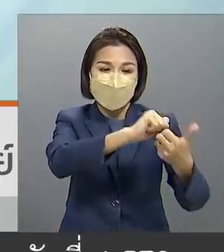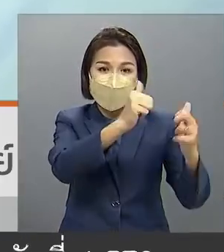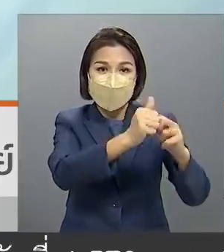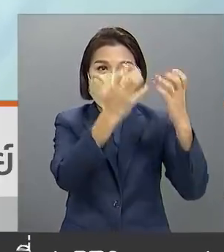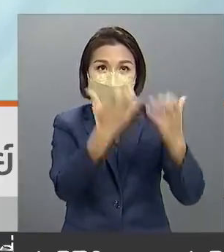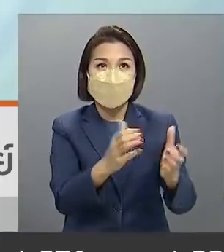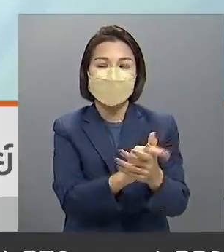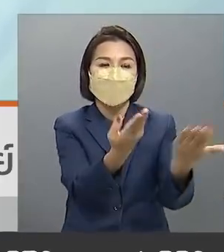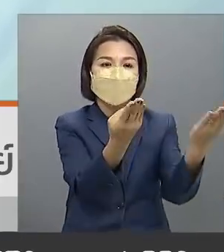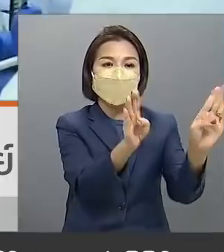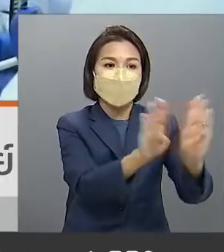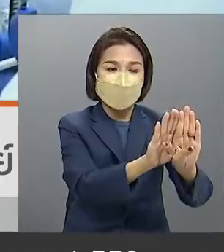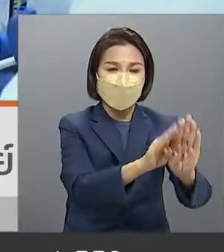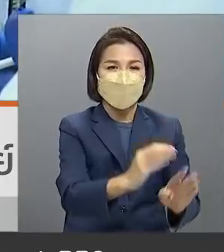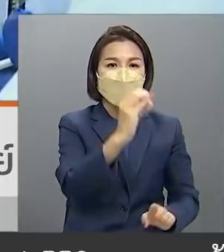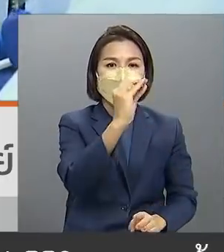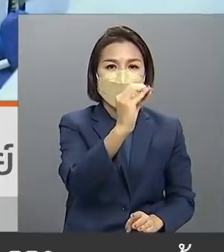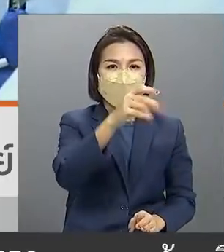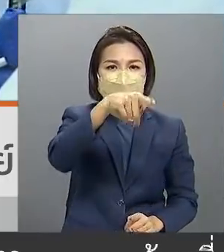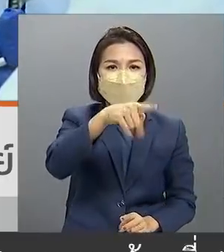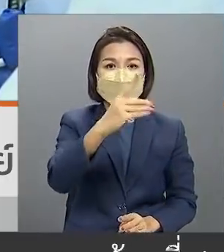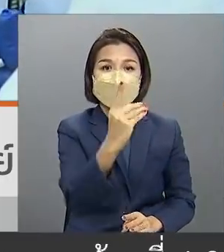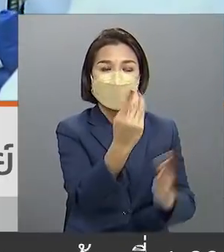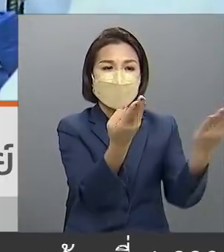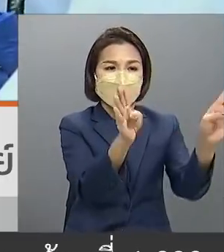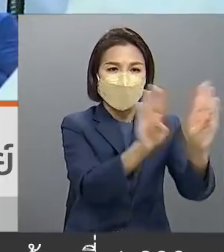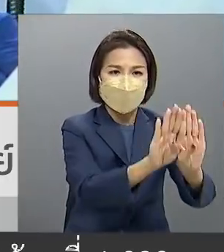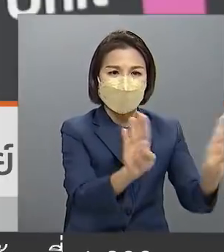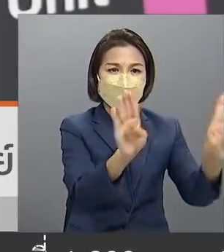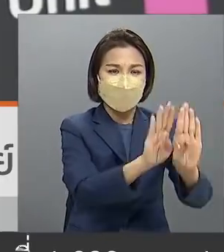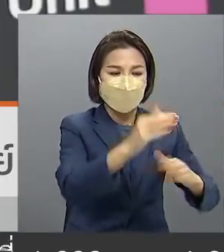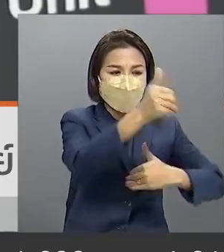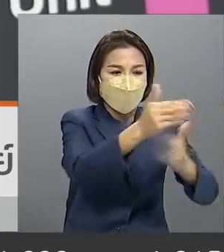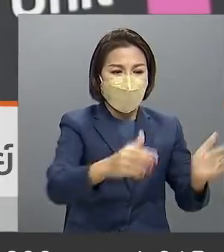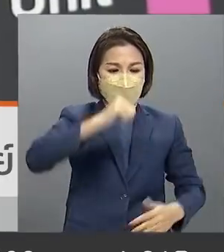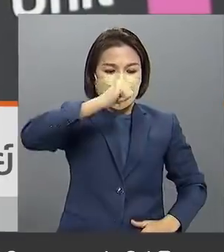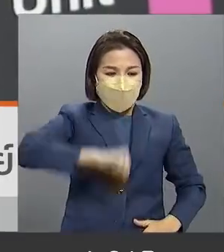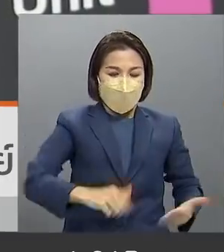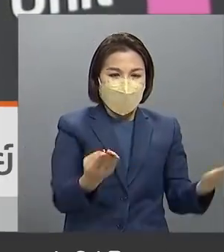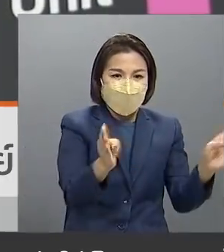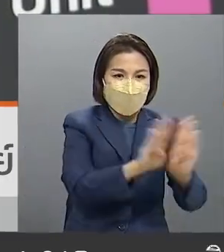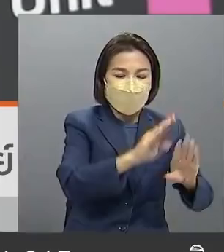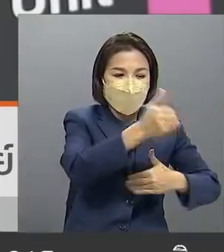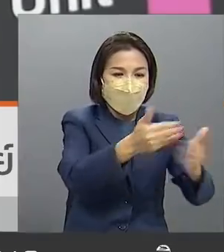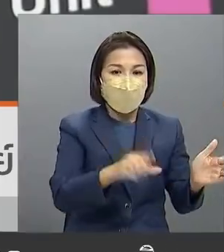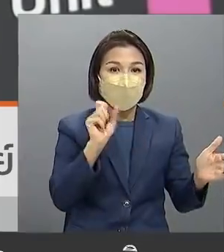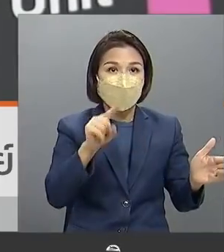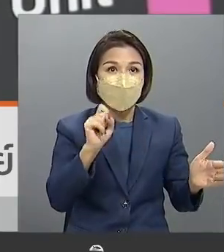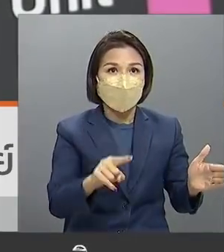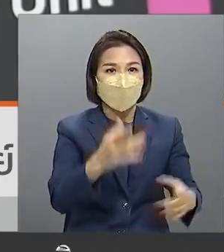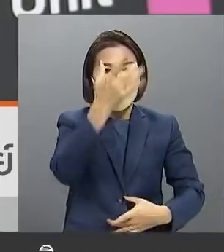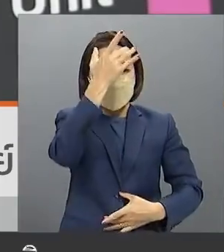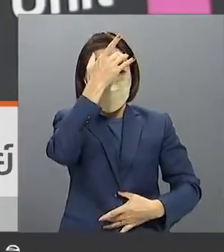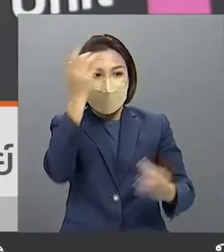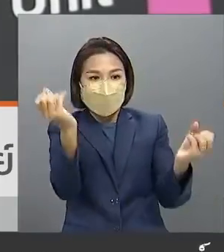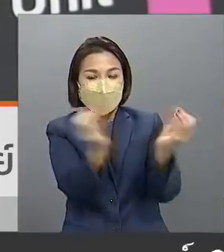ด OPD ปิดตึกผู้ป่วยปิดห้องผ่าตัดปิดห้องฉุกเฉินกระทบต่อผู้ป่วยโดยตรงค่ะทั้งที่ป่วยเ